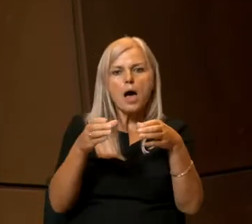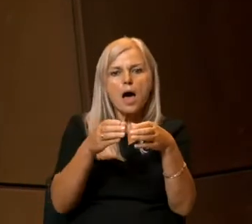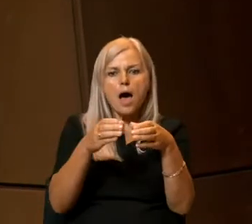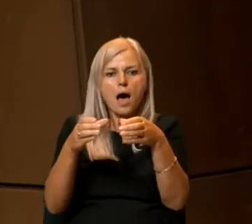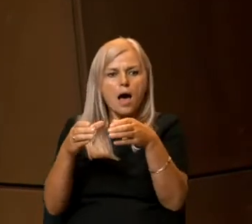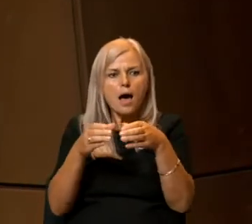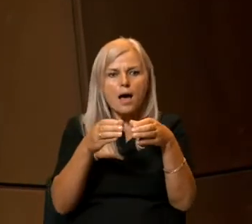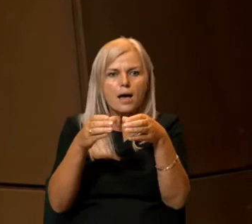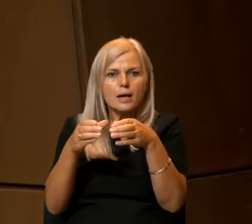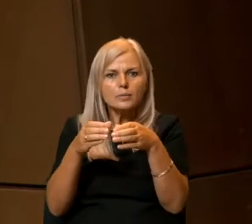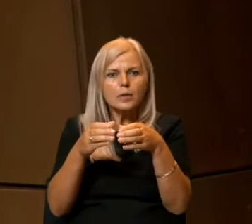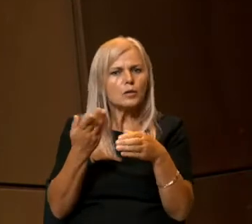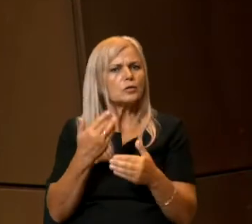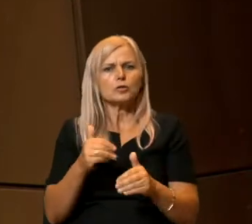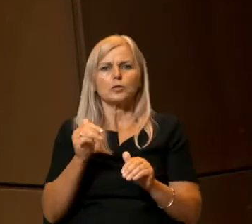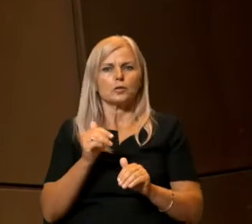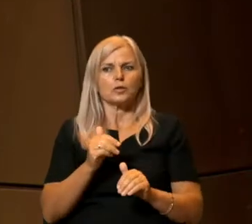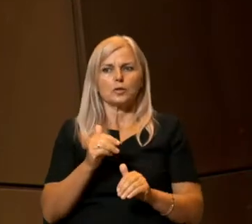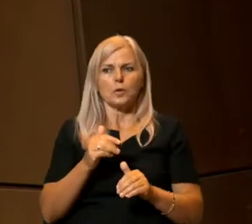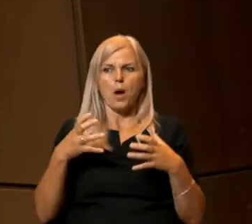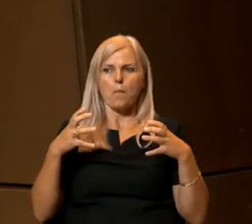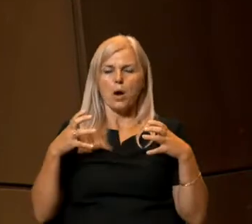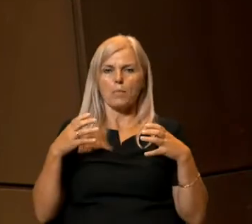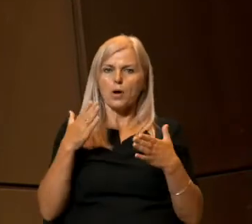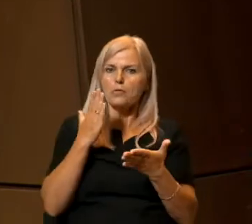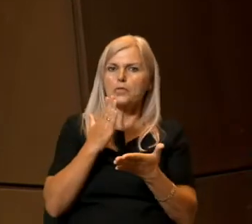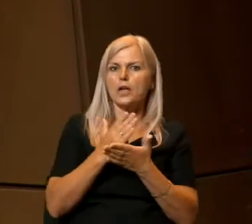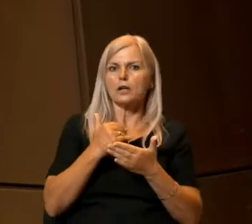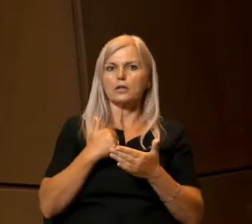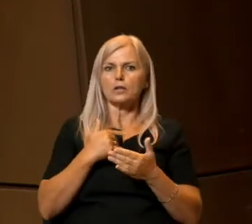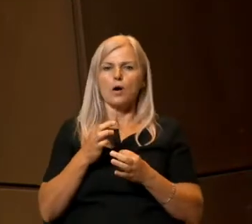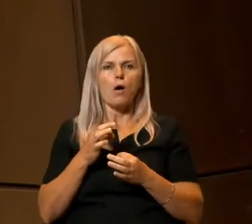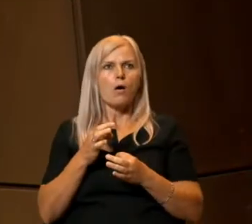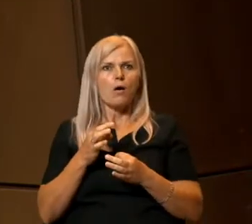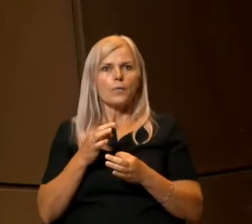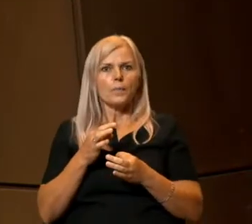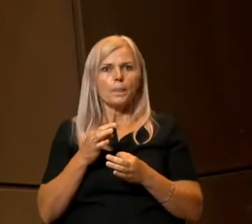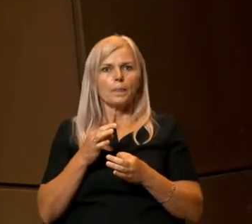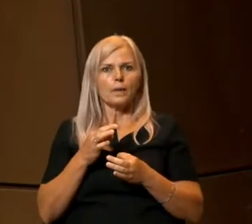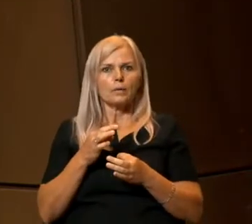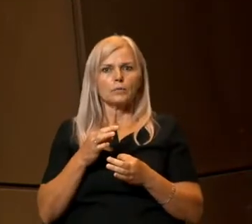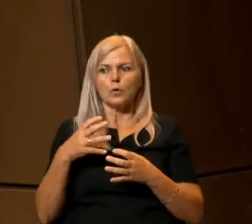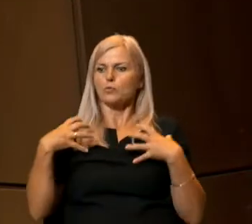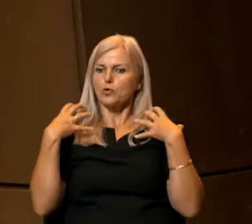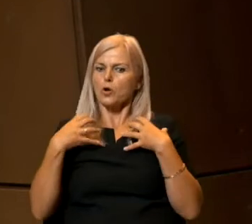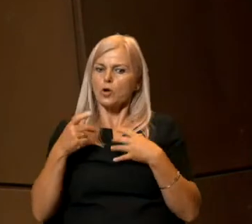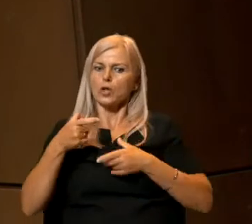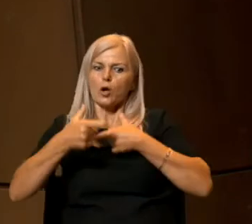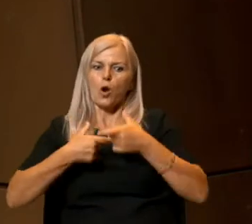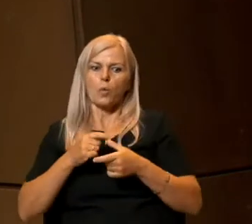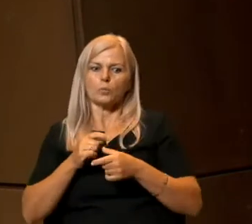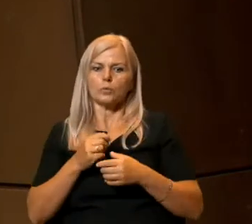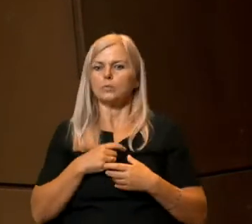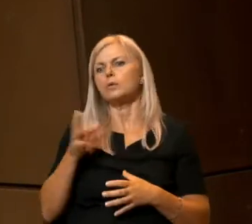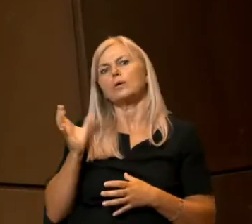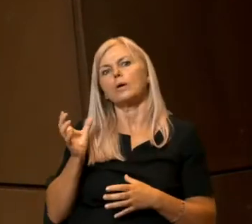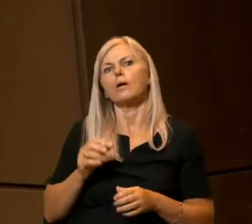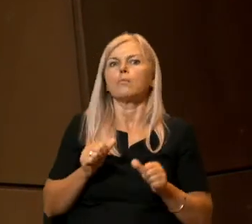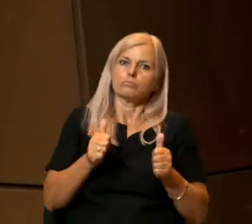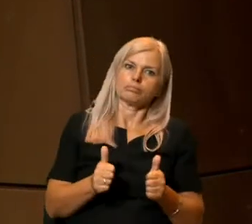rezonansu. Oznacza to, że nie mamy jedynie się poddawać temu, co się dzieje. Nie wierzę,